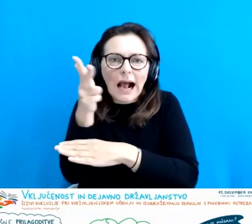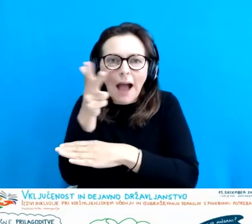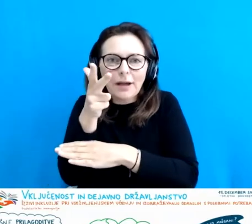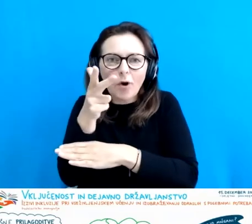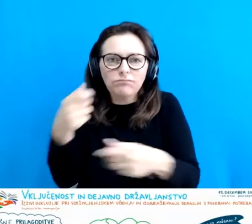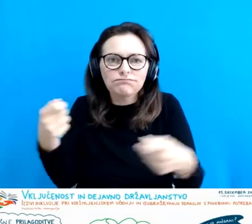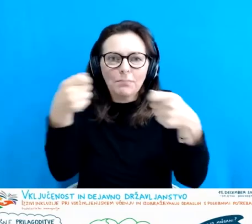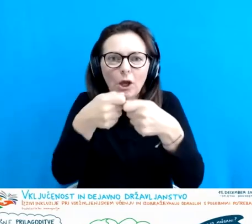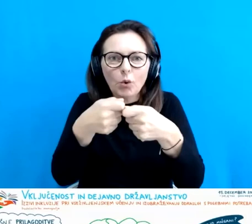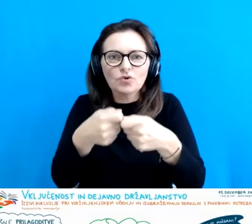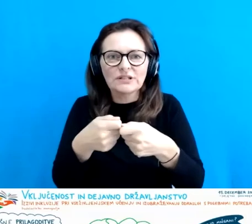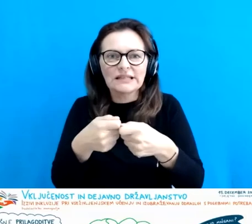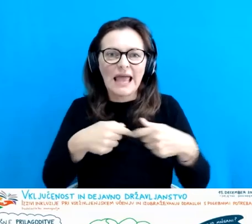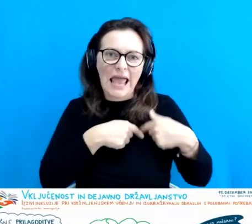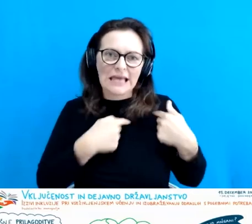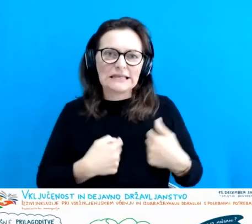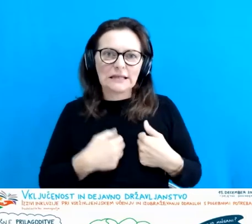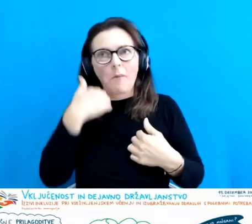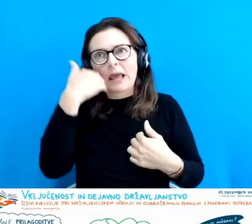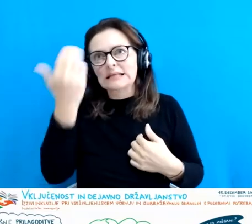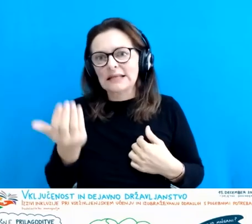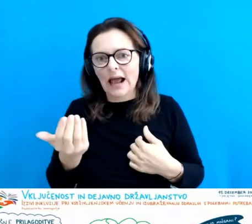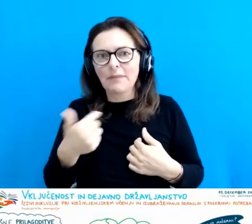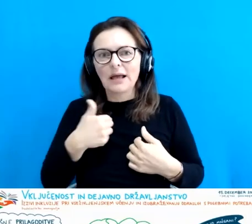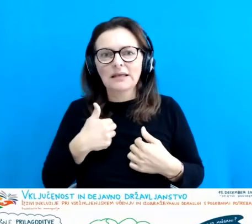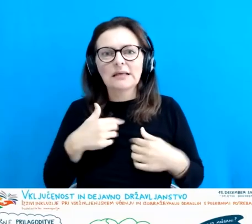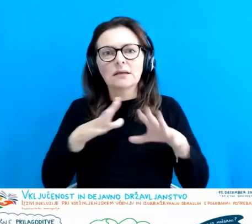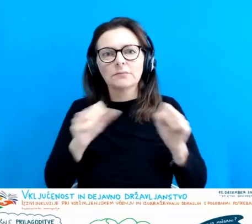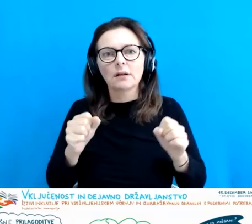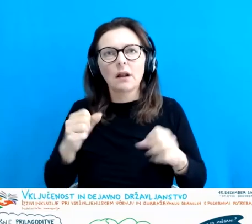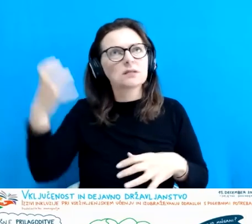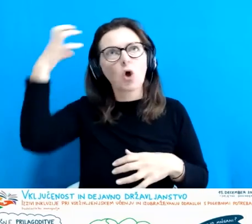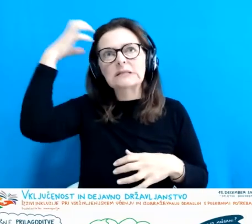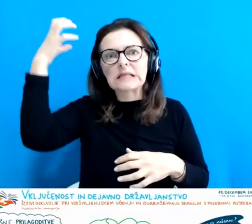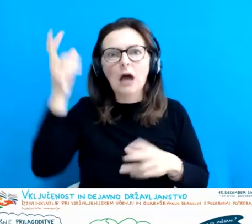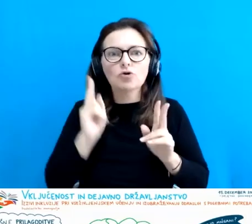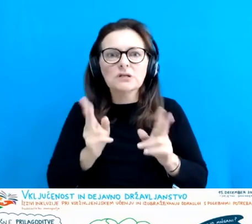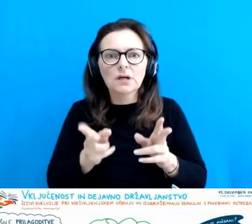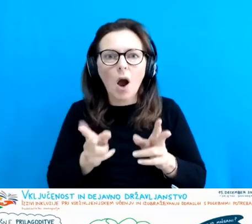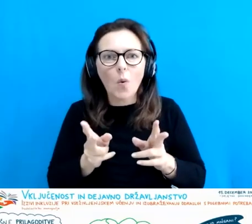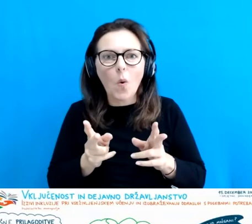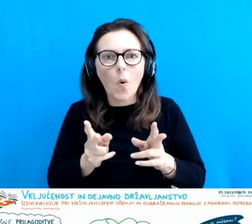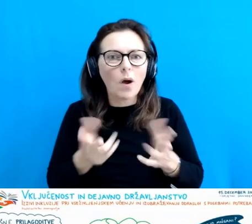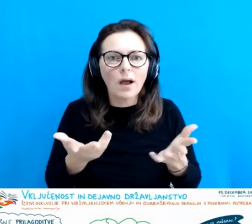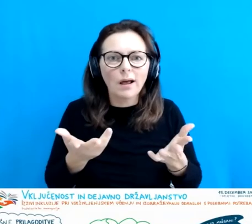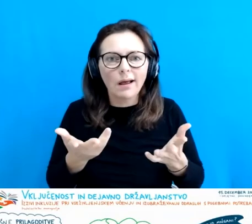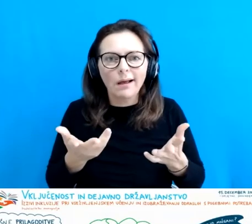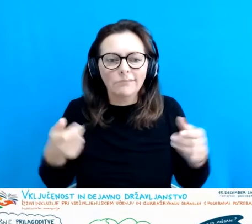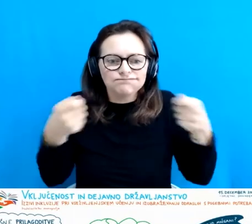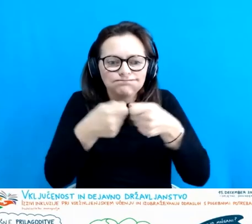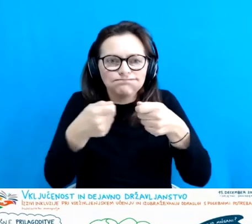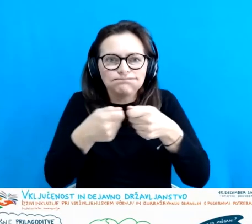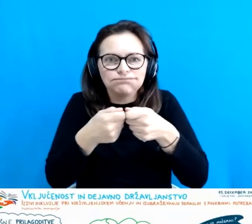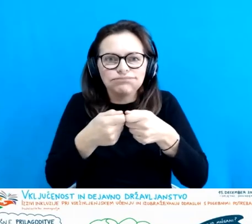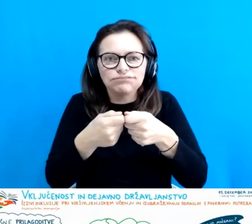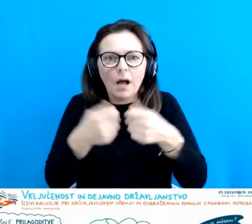je iskreno sram. Naredila sem celo znanost in spraševala ljudi, kako ne pomagajo, pa sem pomotoma